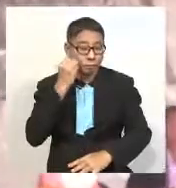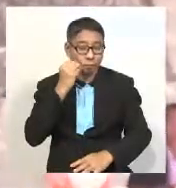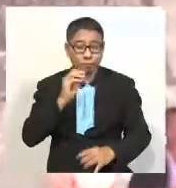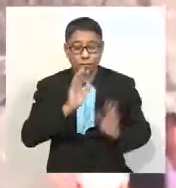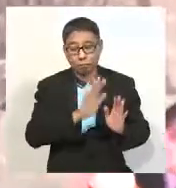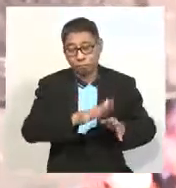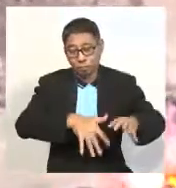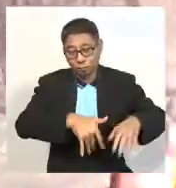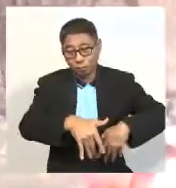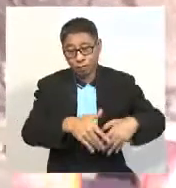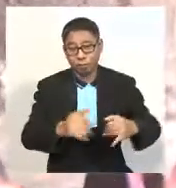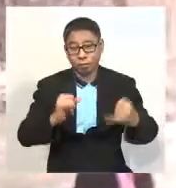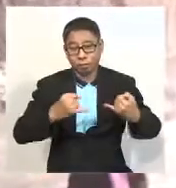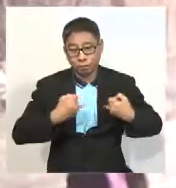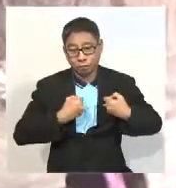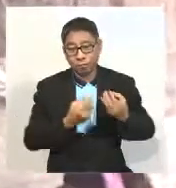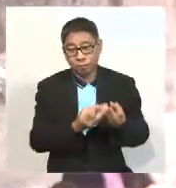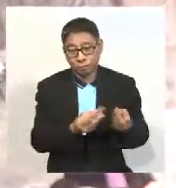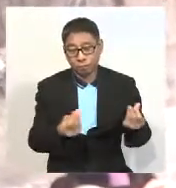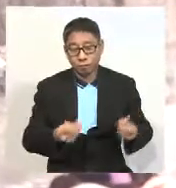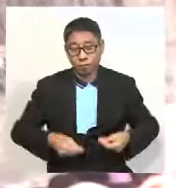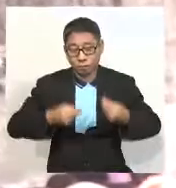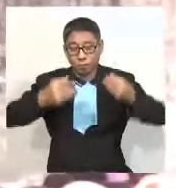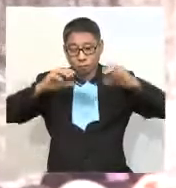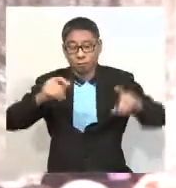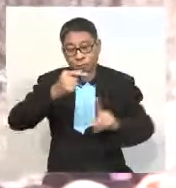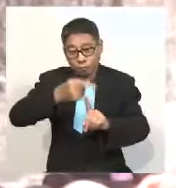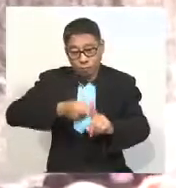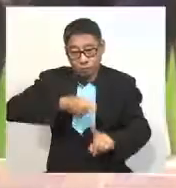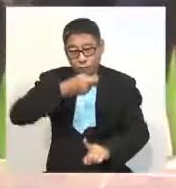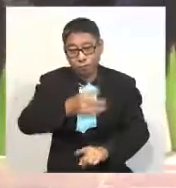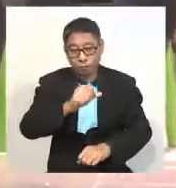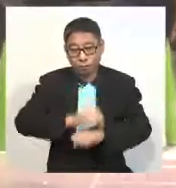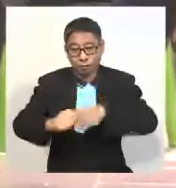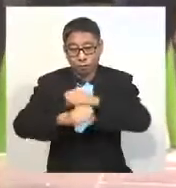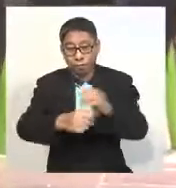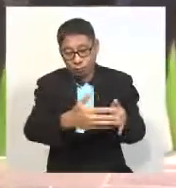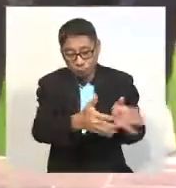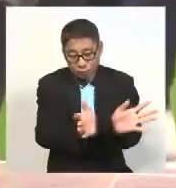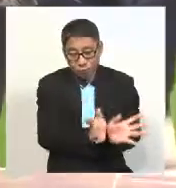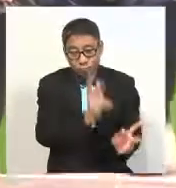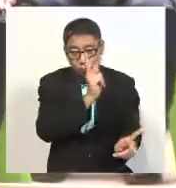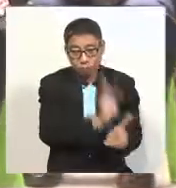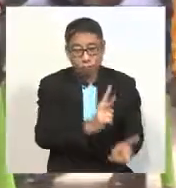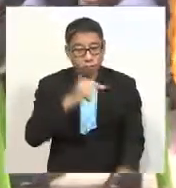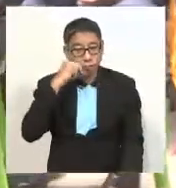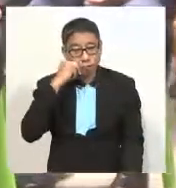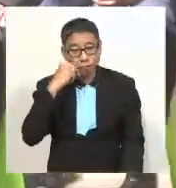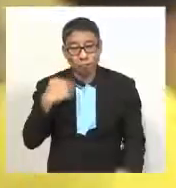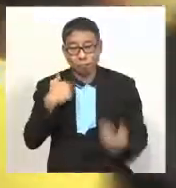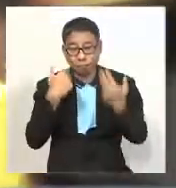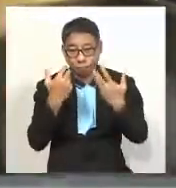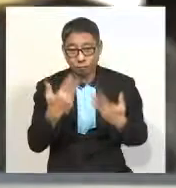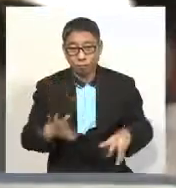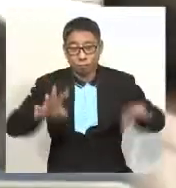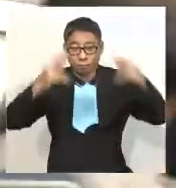ทางแก้ปัญหาก็คือเจ้าของที่ดินควรให้รัฐบาลเช่าพื้นที่สร้างเป็นแหล่งเก็บน้ำค่ะ จากนั้น